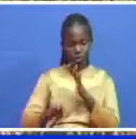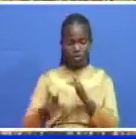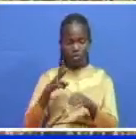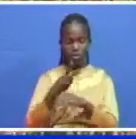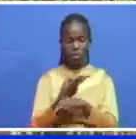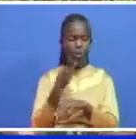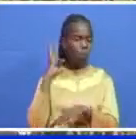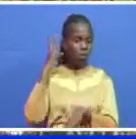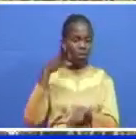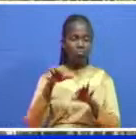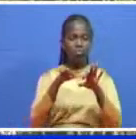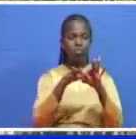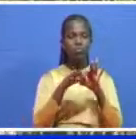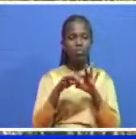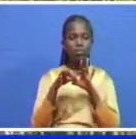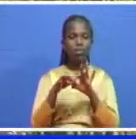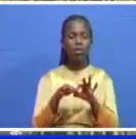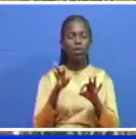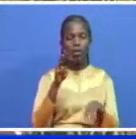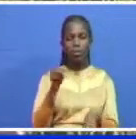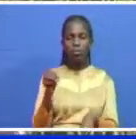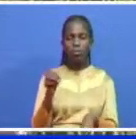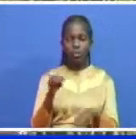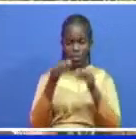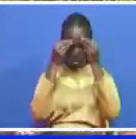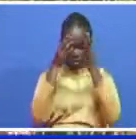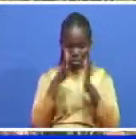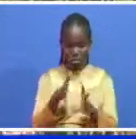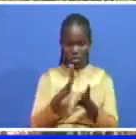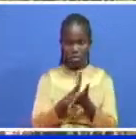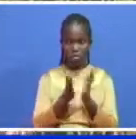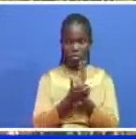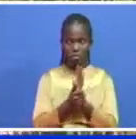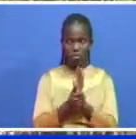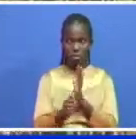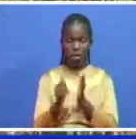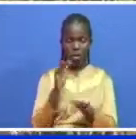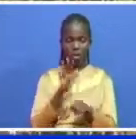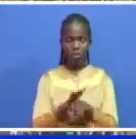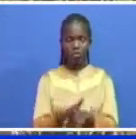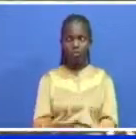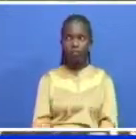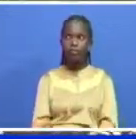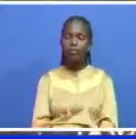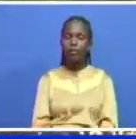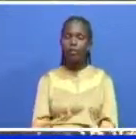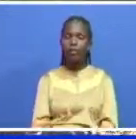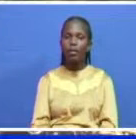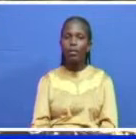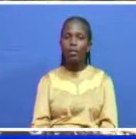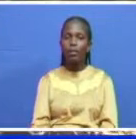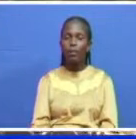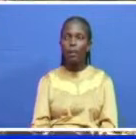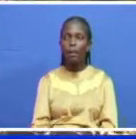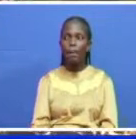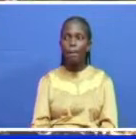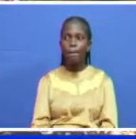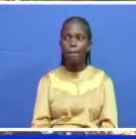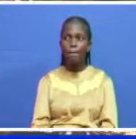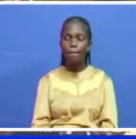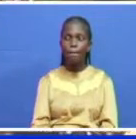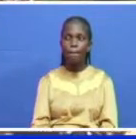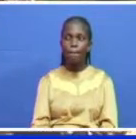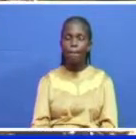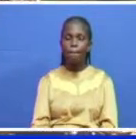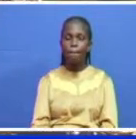anamo nondo tuona ali umeno tuweka then wa primary alama some si ndwisu na ni matono teze semono Ken Mulinge Mutongo TV kuma